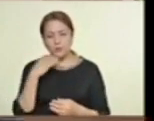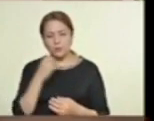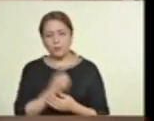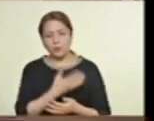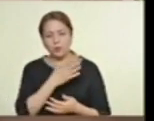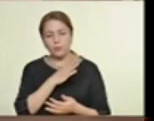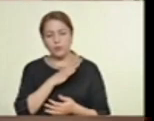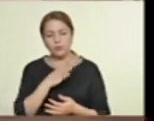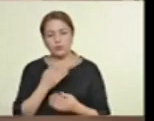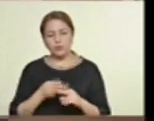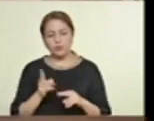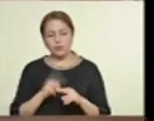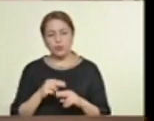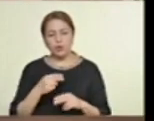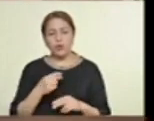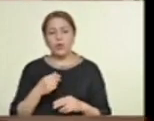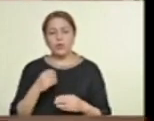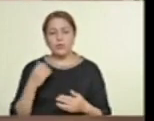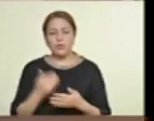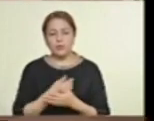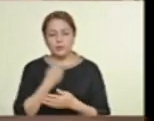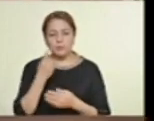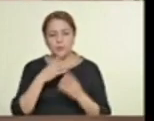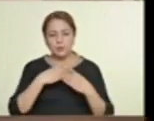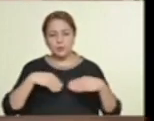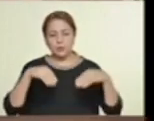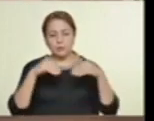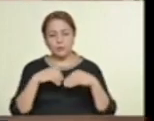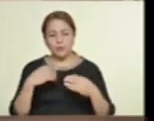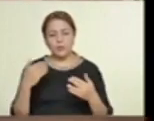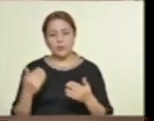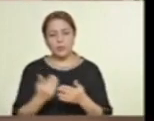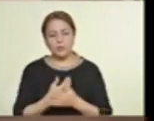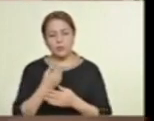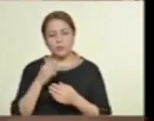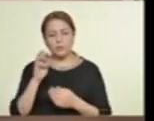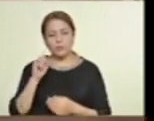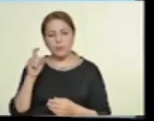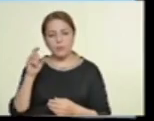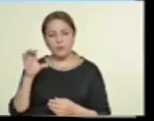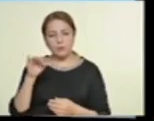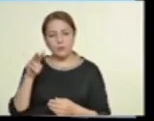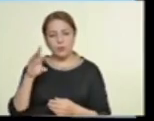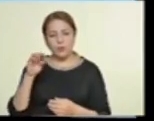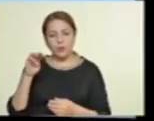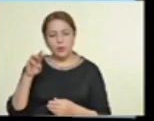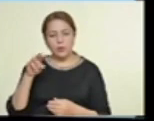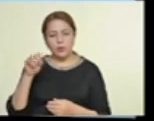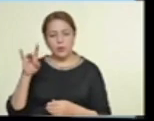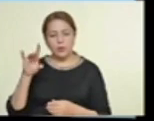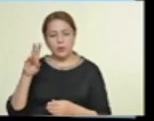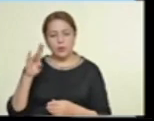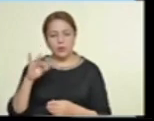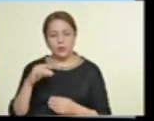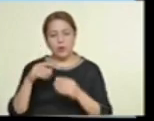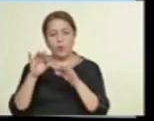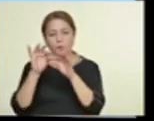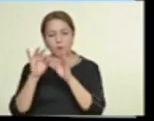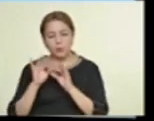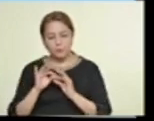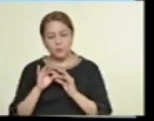bir jamiyatlardan yangi bir mahsulotlarni o'zlariga olib kelib va Yevropada sotish